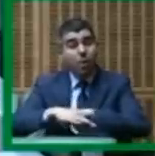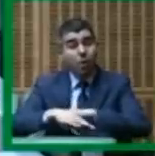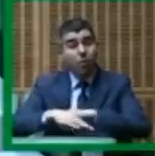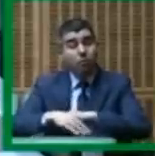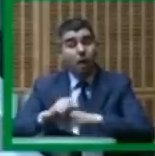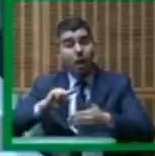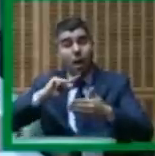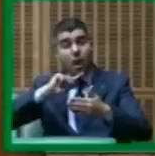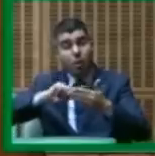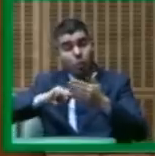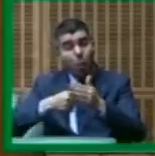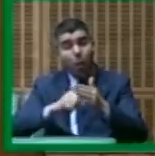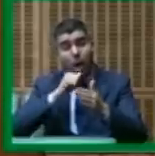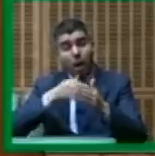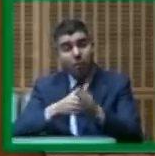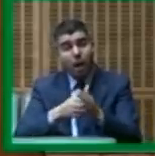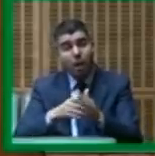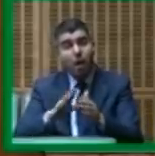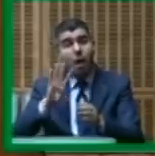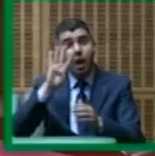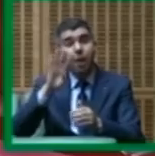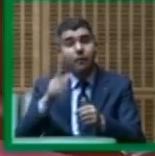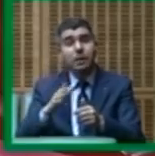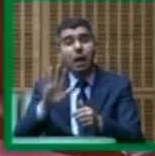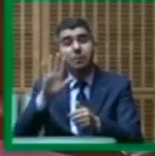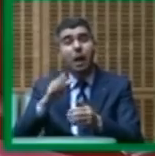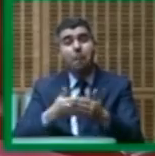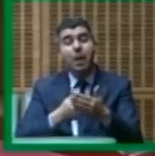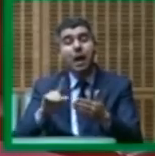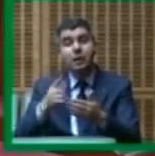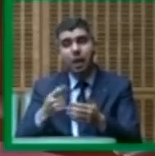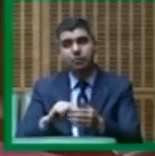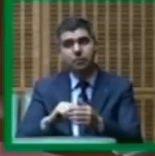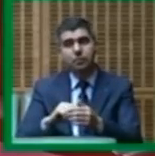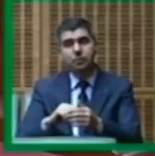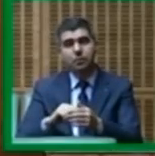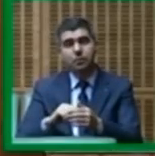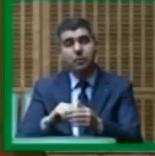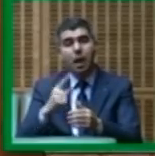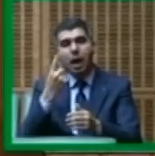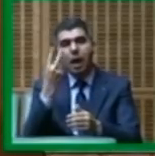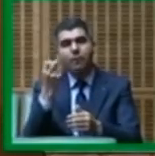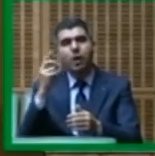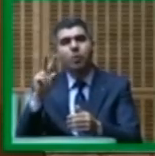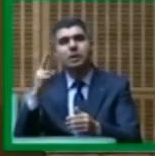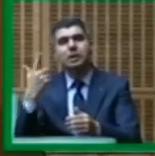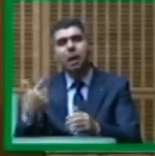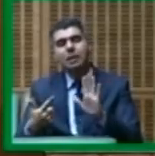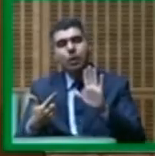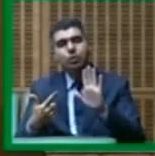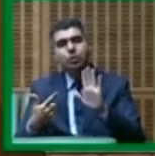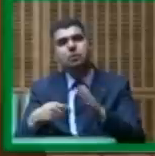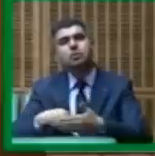الدرهم اتفقنا معاه نعطيوها ليه 2017 ياك السيد الرئيس 2017 ما نعاودوش دبر راسو